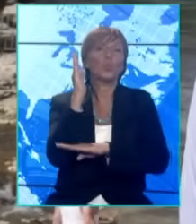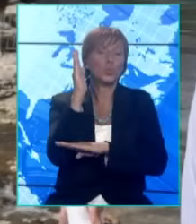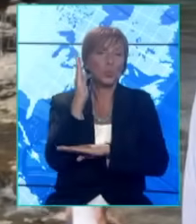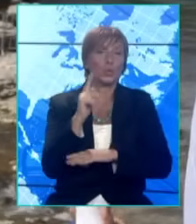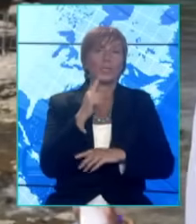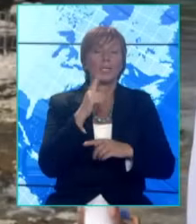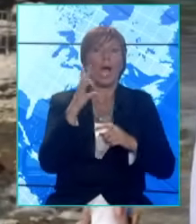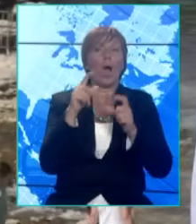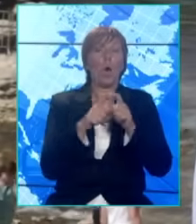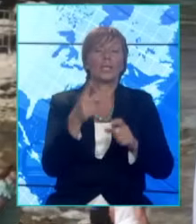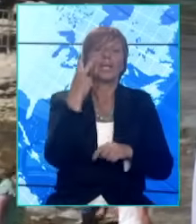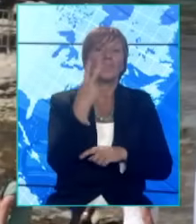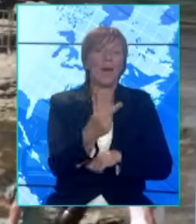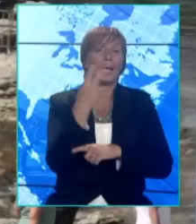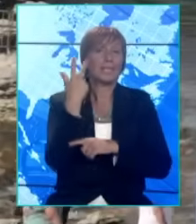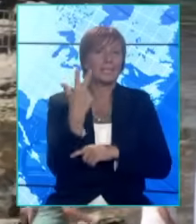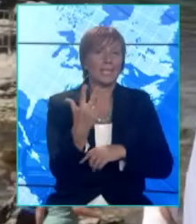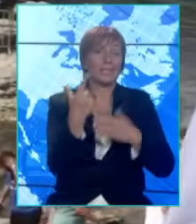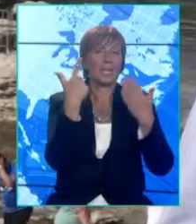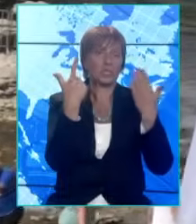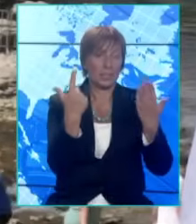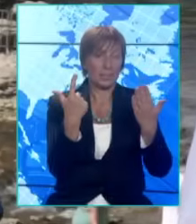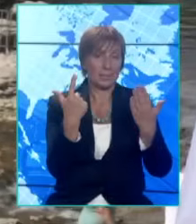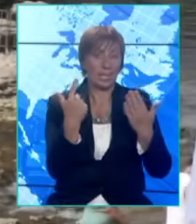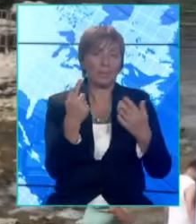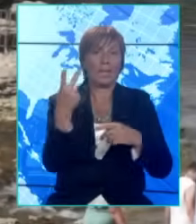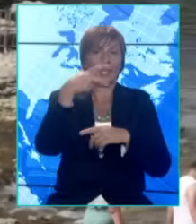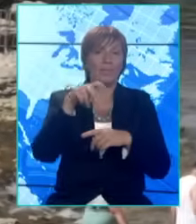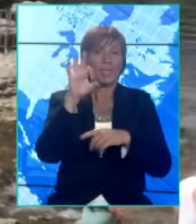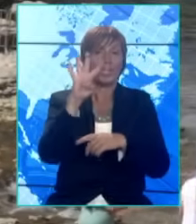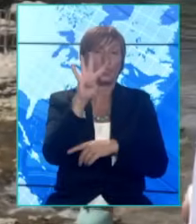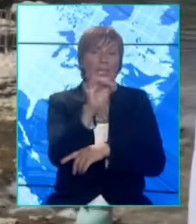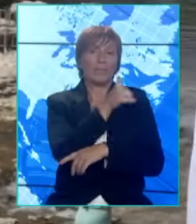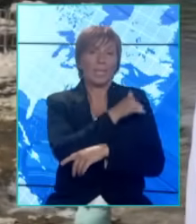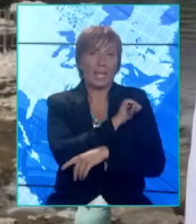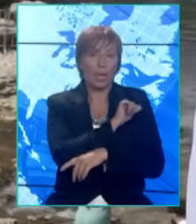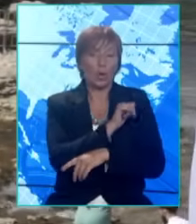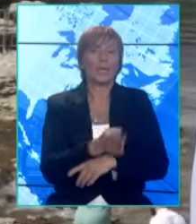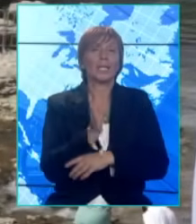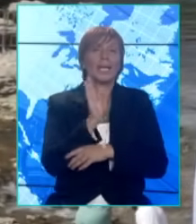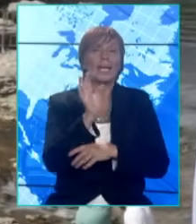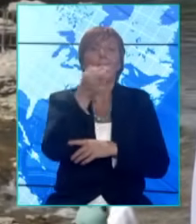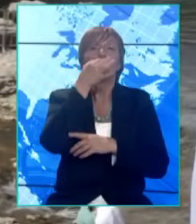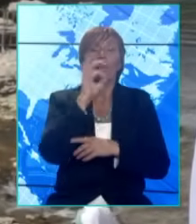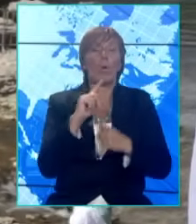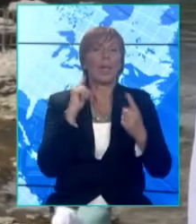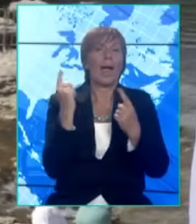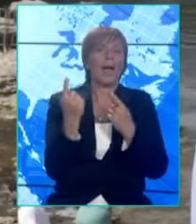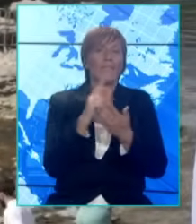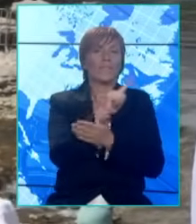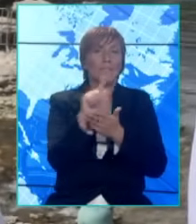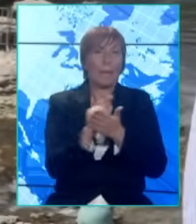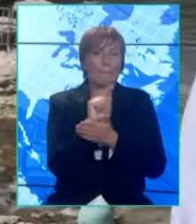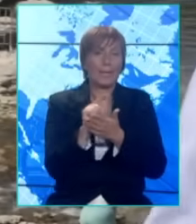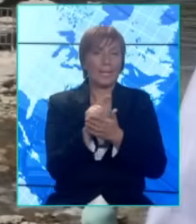da od 23. 7. evo da kažemo 2004. godine idu neka bolja vremena,